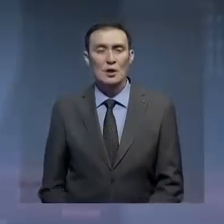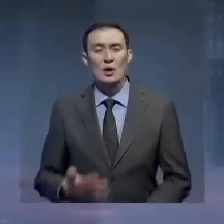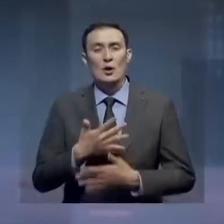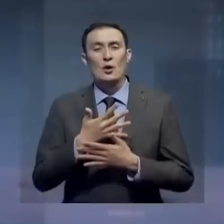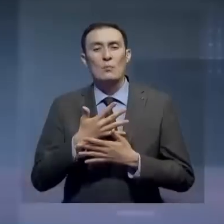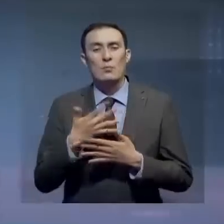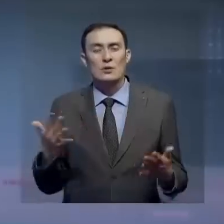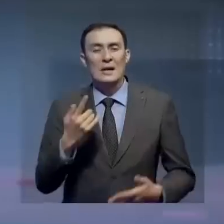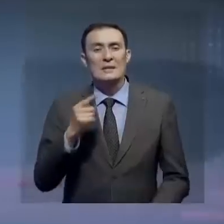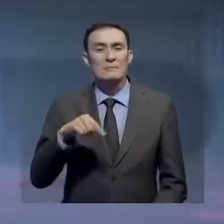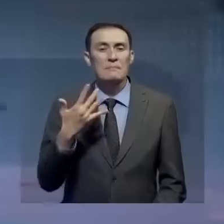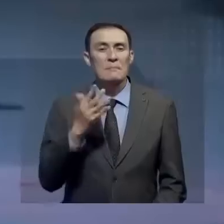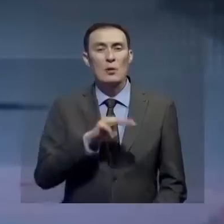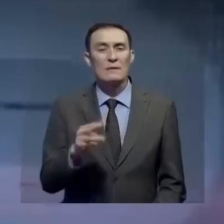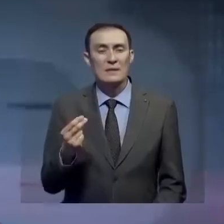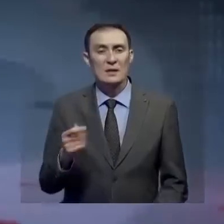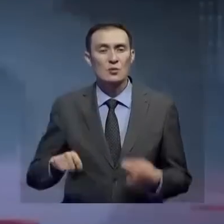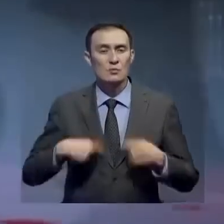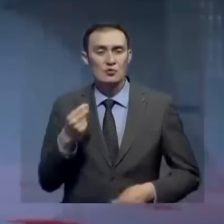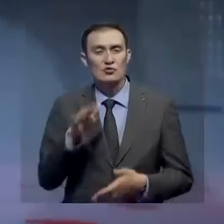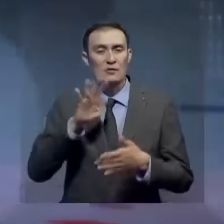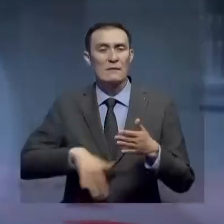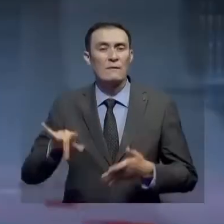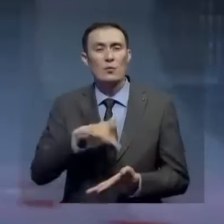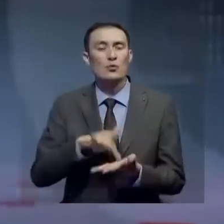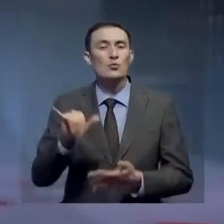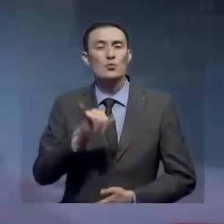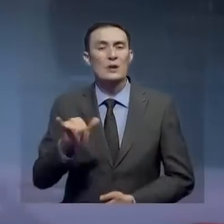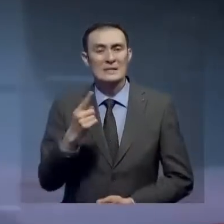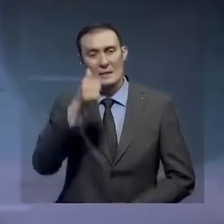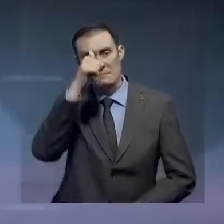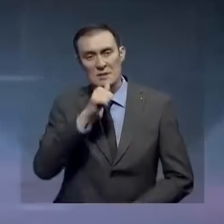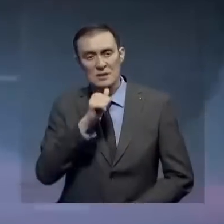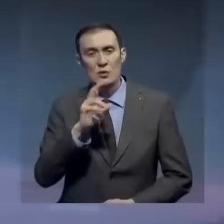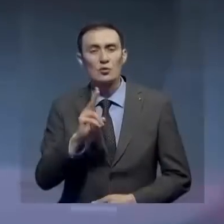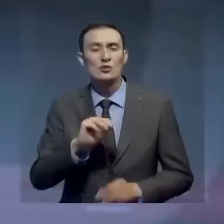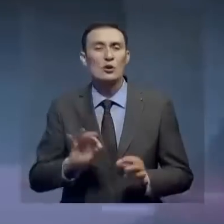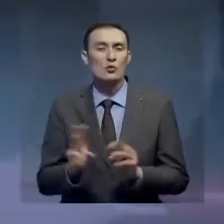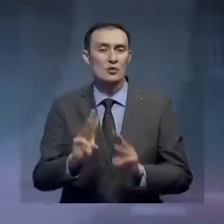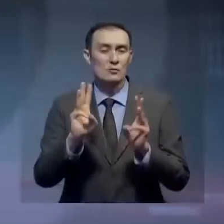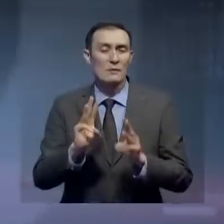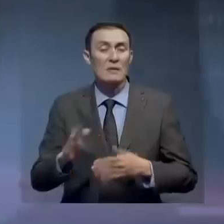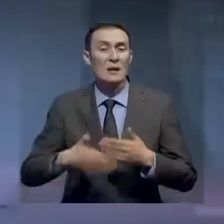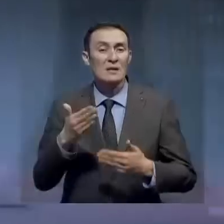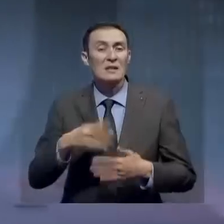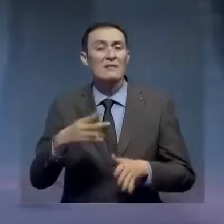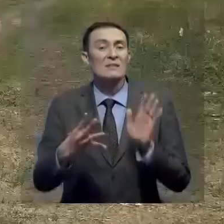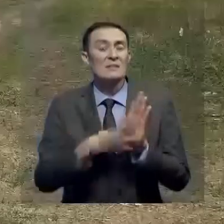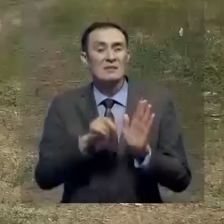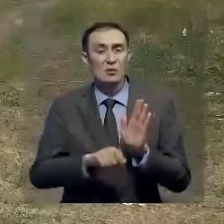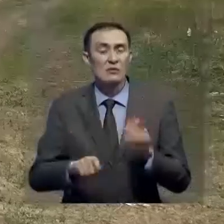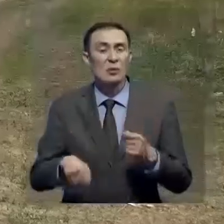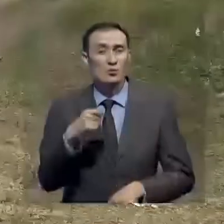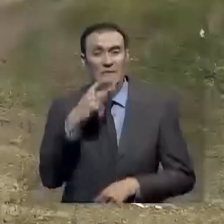Больше 1,5 миллиона тенге. Такова общая сумма штрафов в Уральске за месяц. За розжиг костров наказали 29